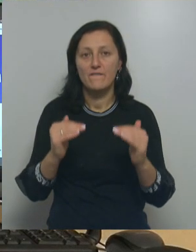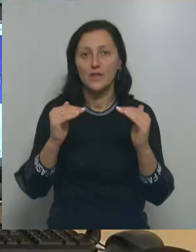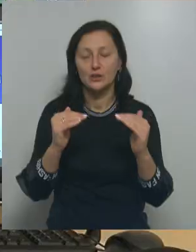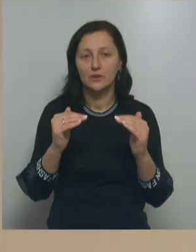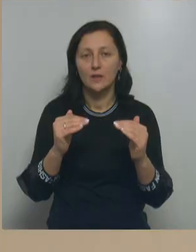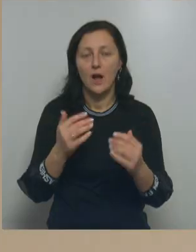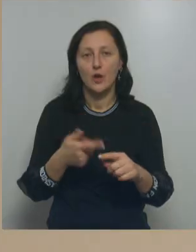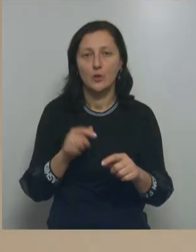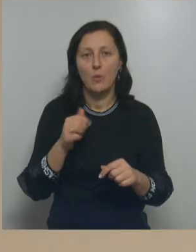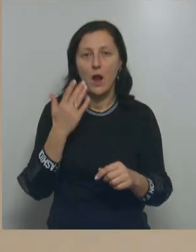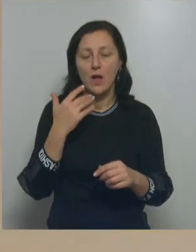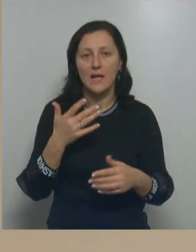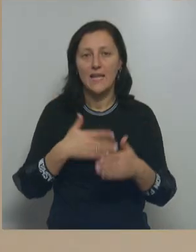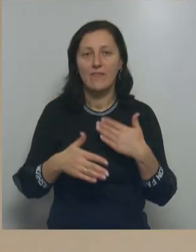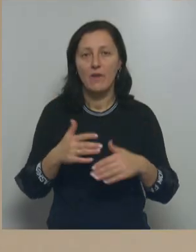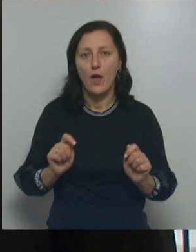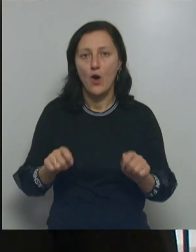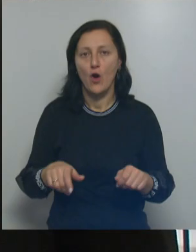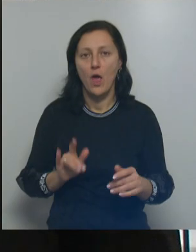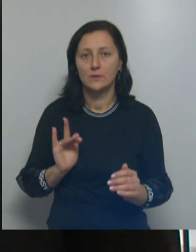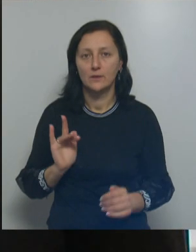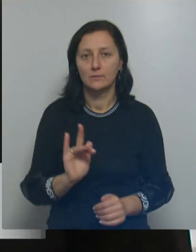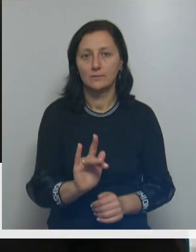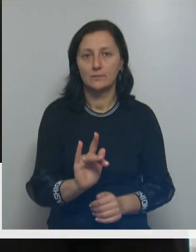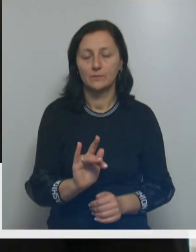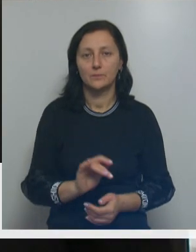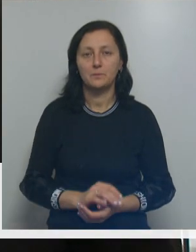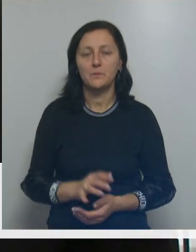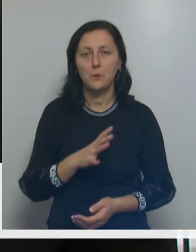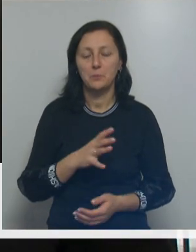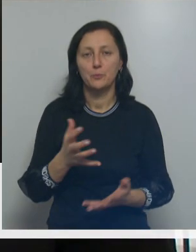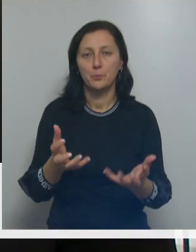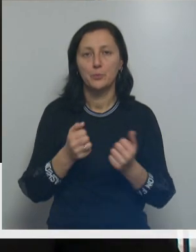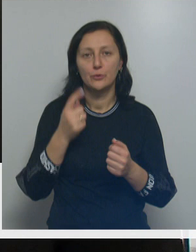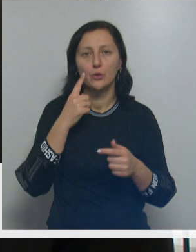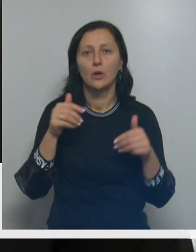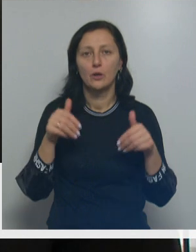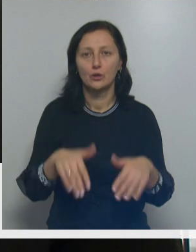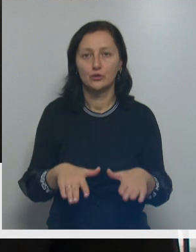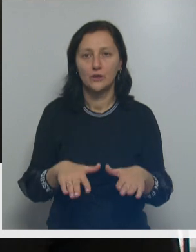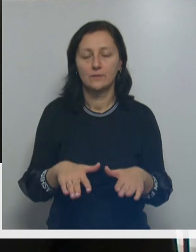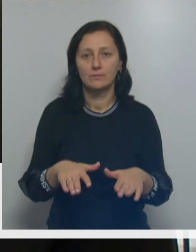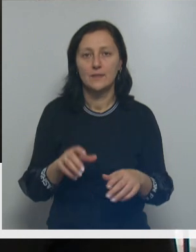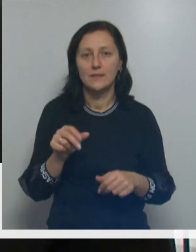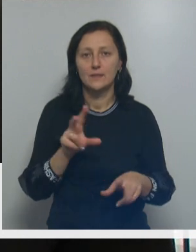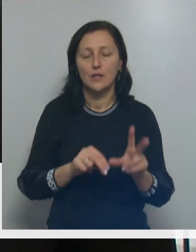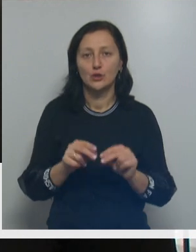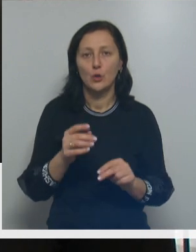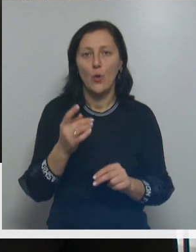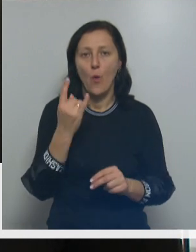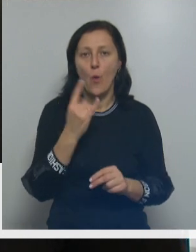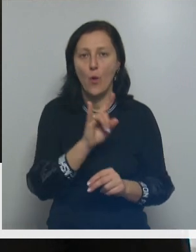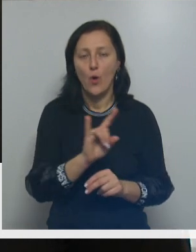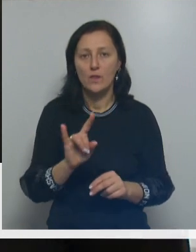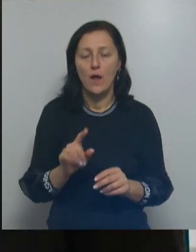которым легко может подъехать инвалидная коляска. Было принято решение за счет окон приема открыть